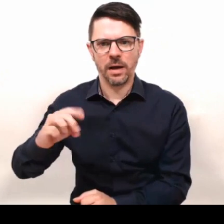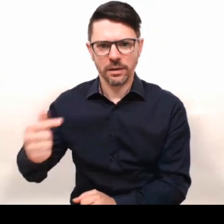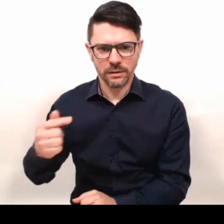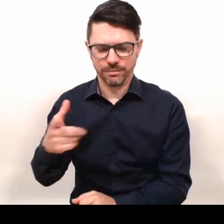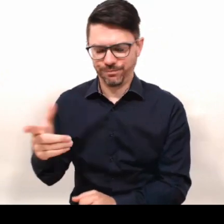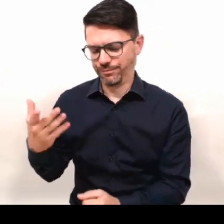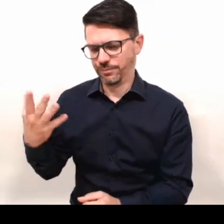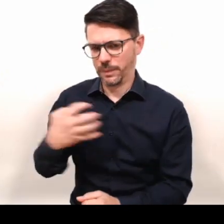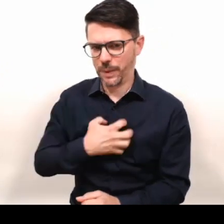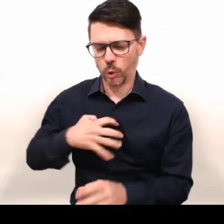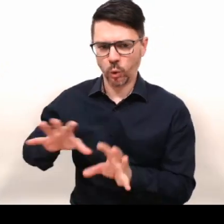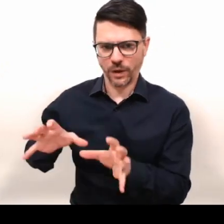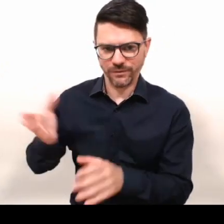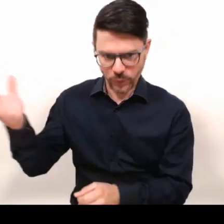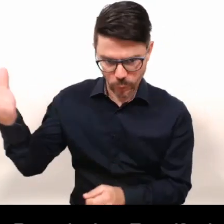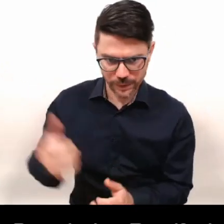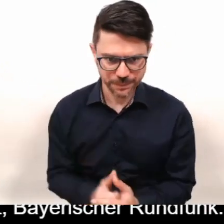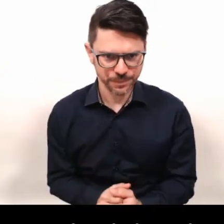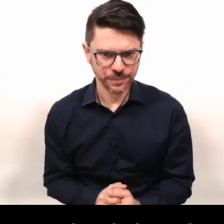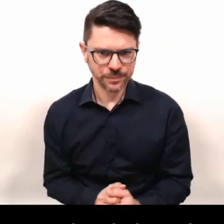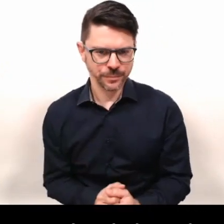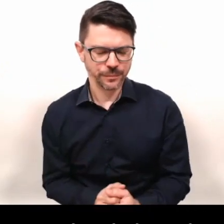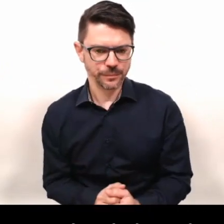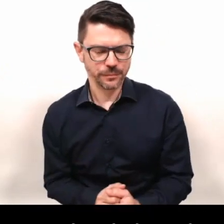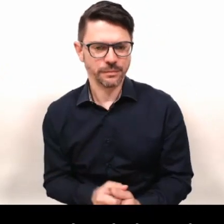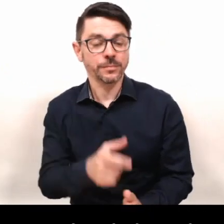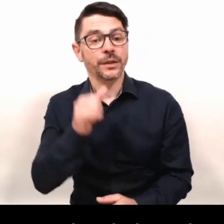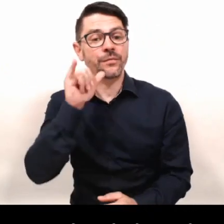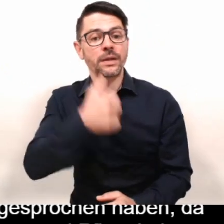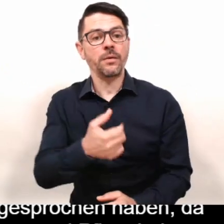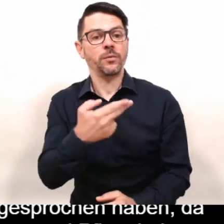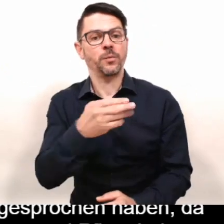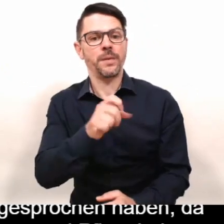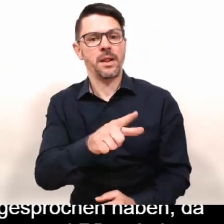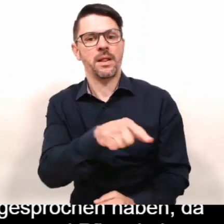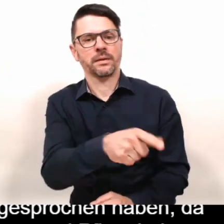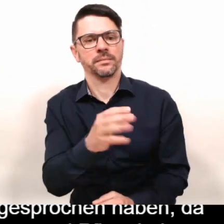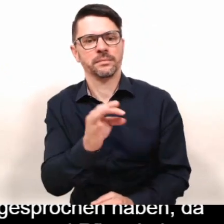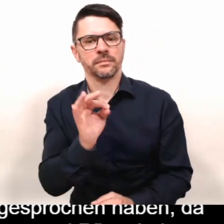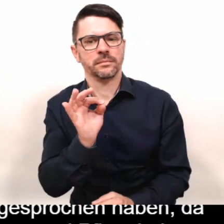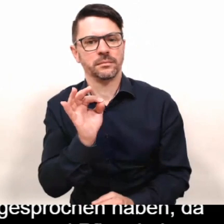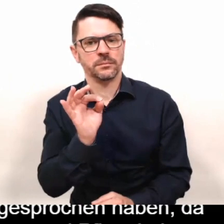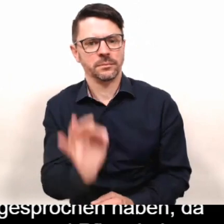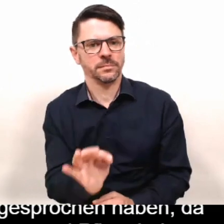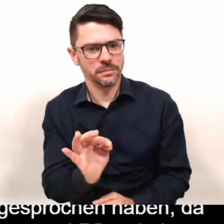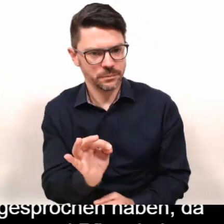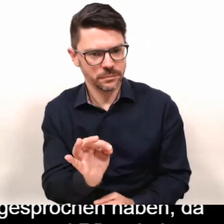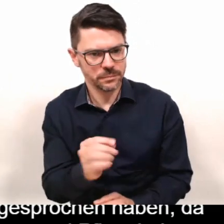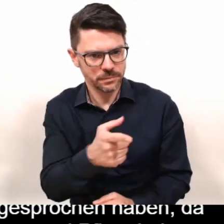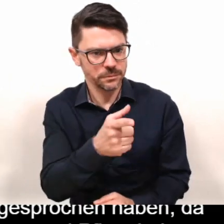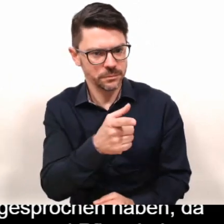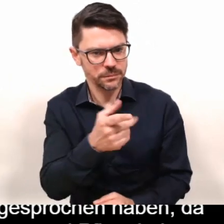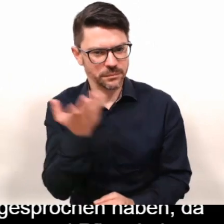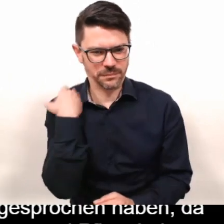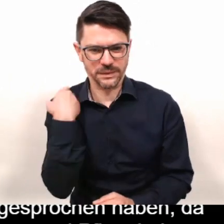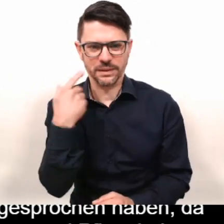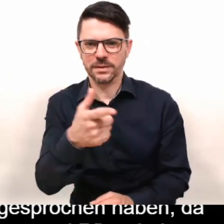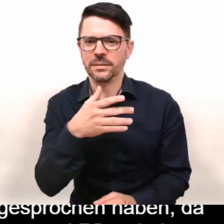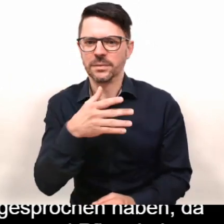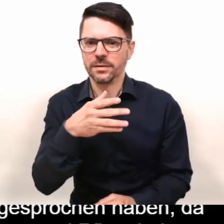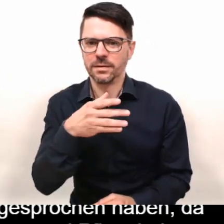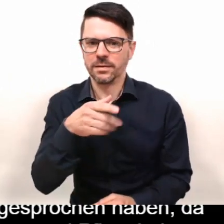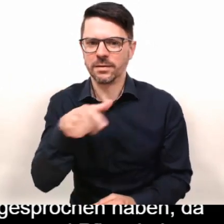laut Reihentestungen doch auch in Alters und Pflegeeinrichtungen zu machen. Dann, unabhängig davon, ob Symptome, ob Verdachtsfälle